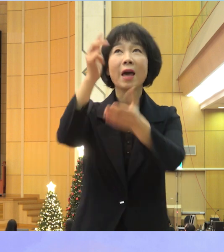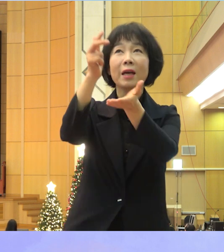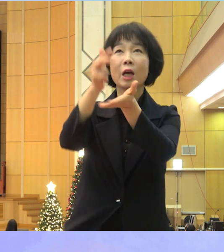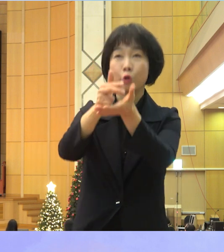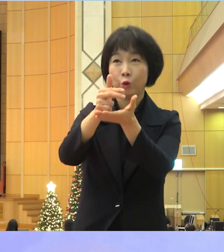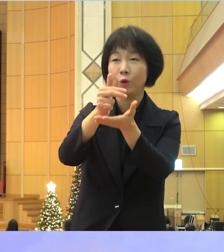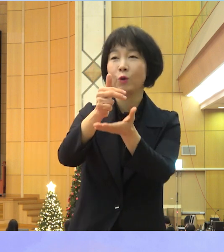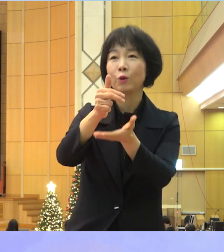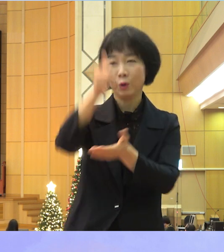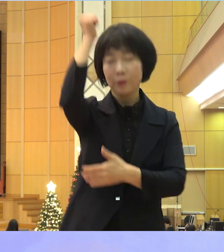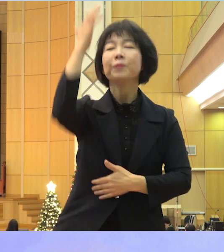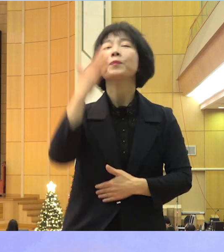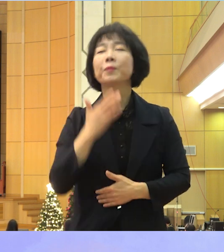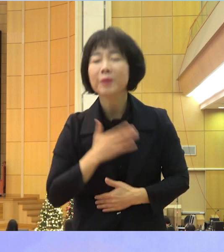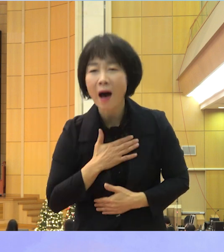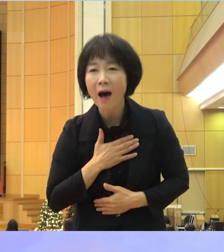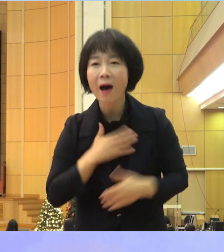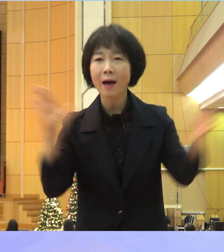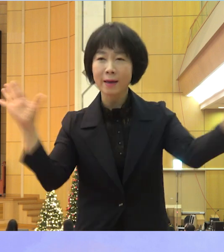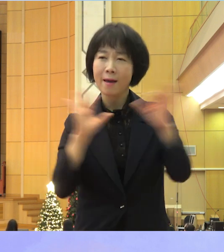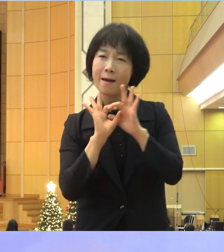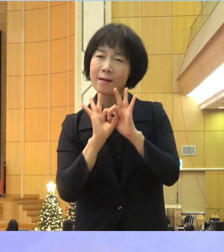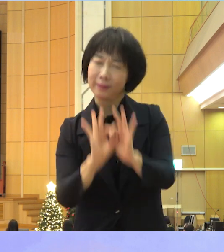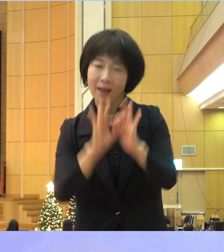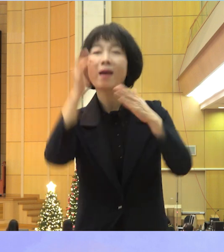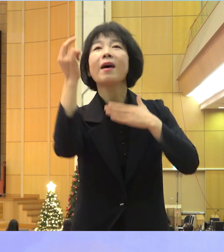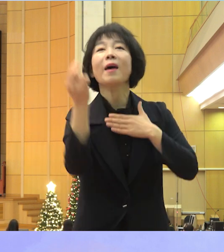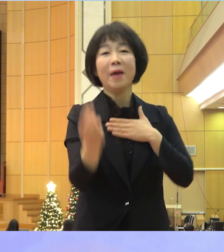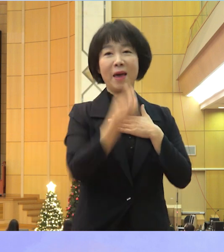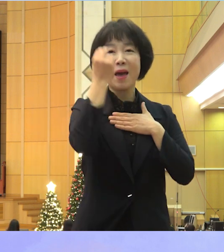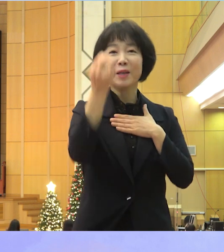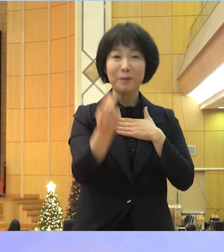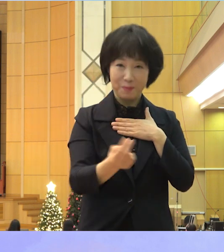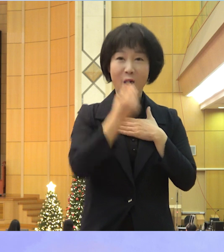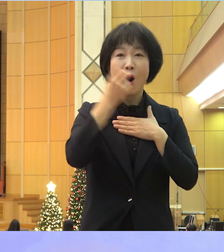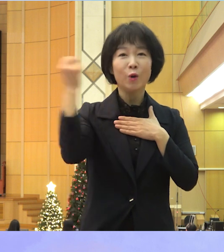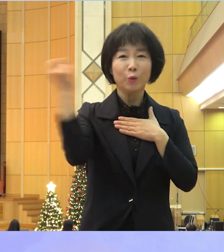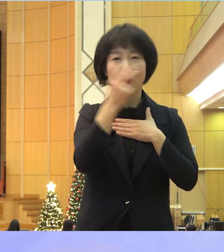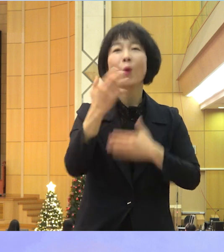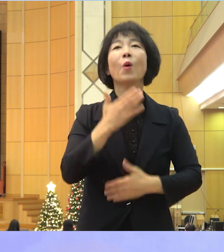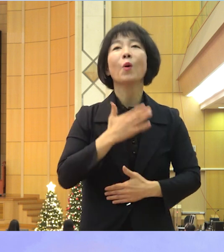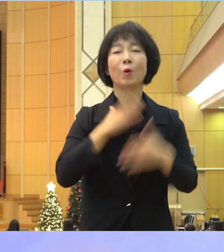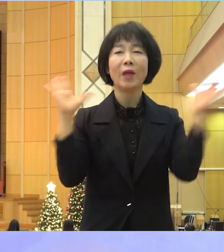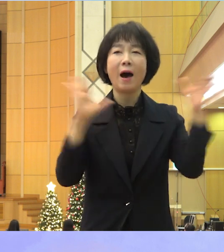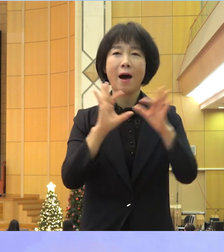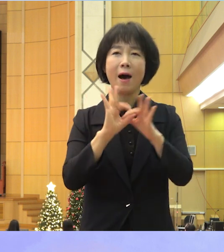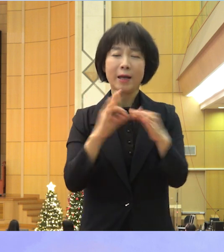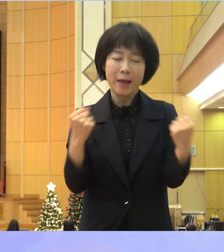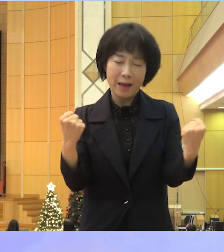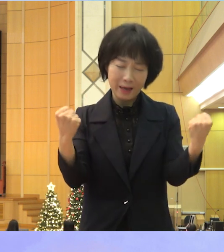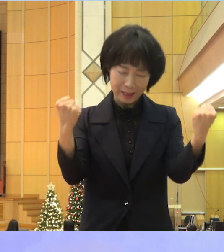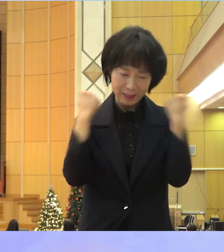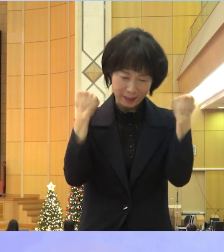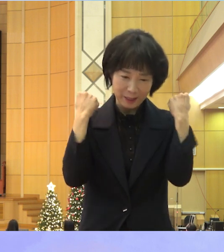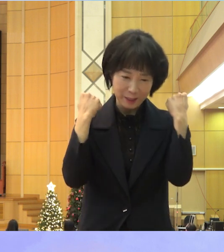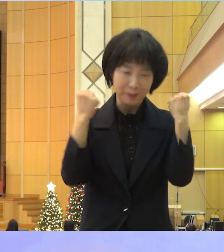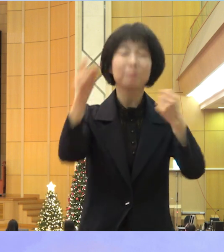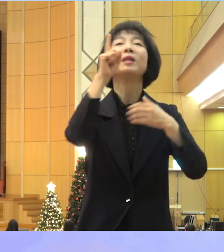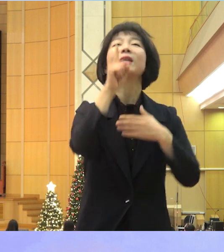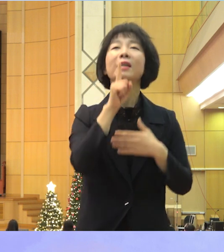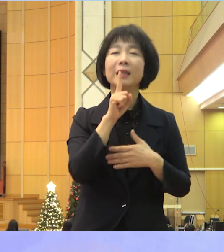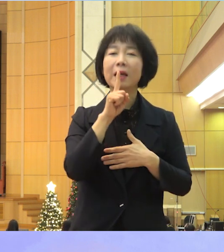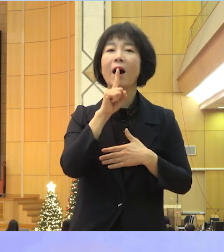없으니 내 주는 나의 생명 또